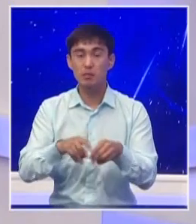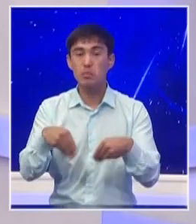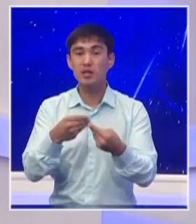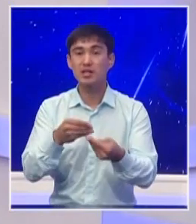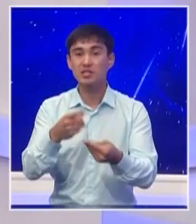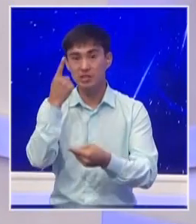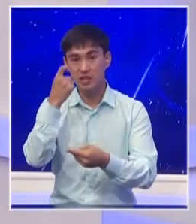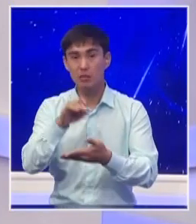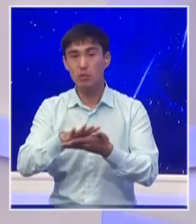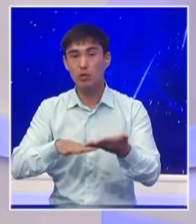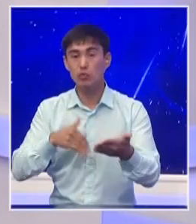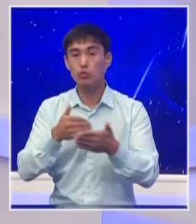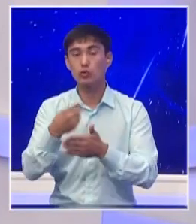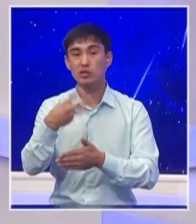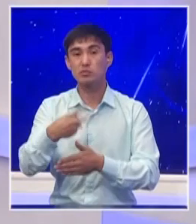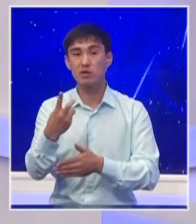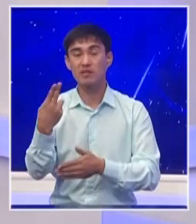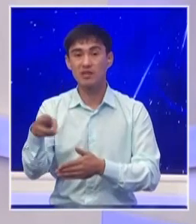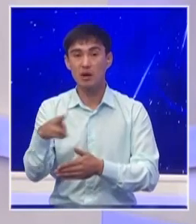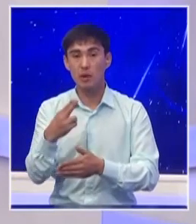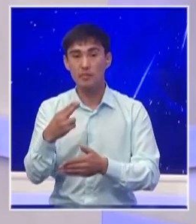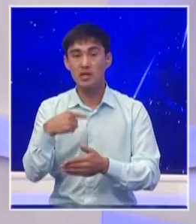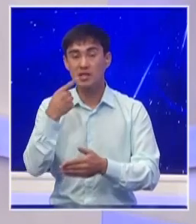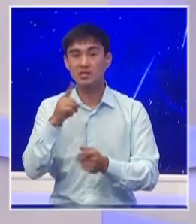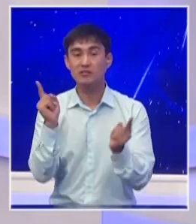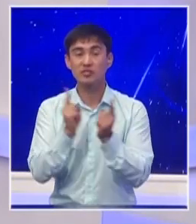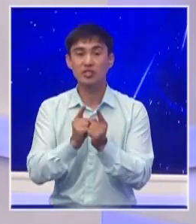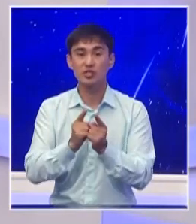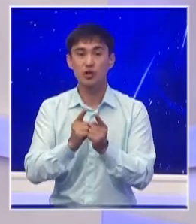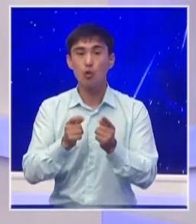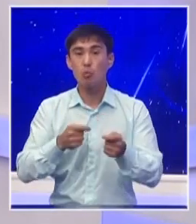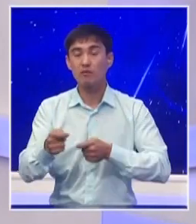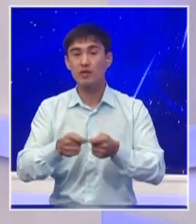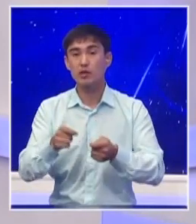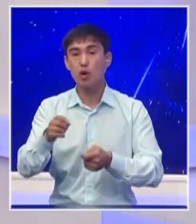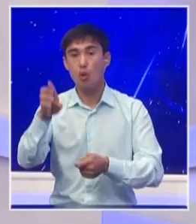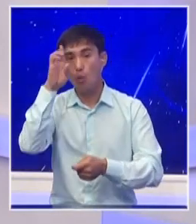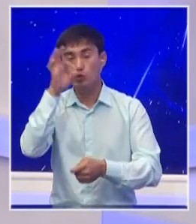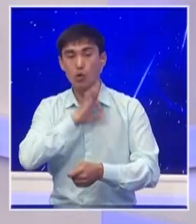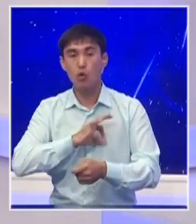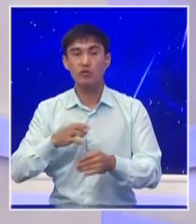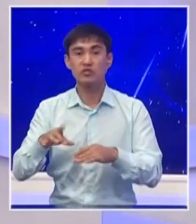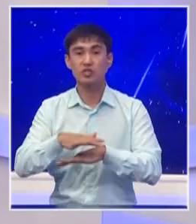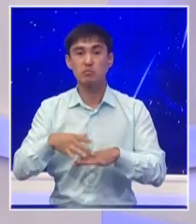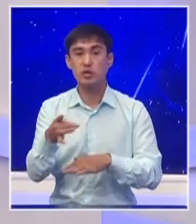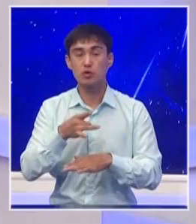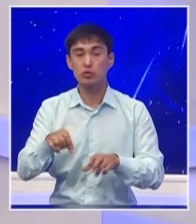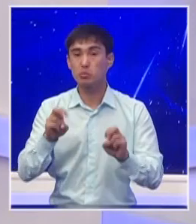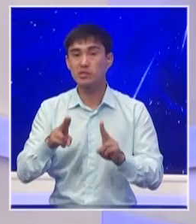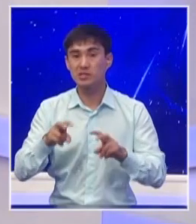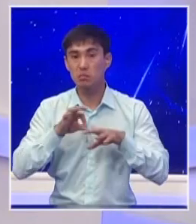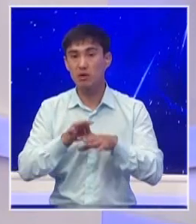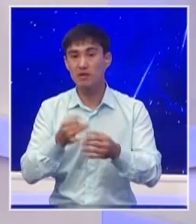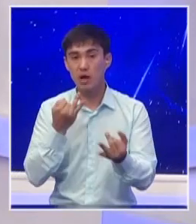до 31 декабря. Об этом было сказано на встрече представителей управления госдоходов с жителями региона. Специалисты